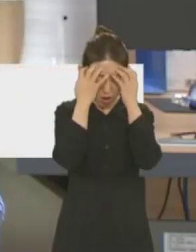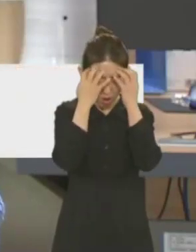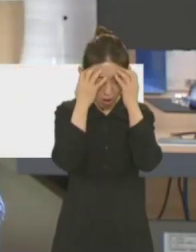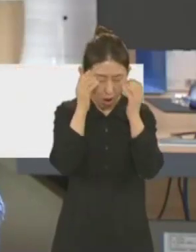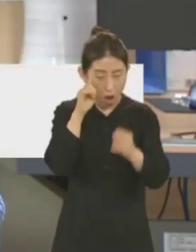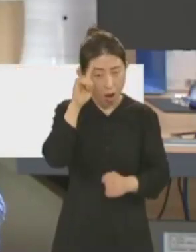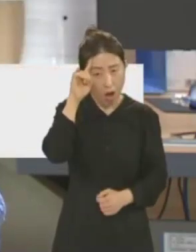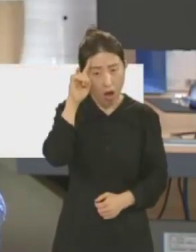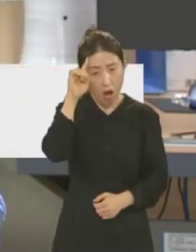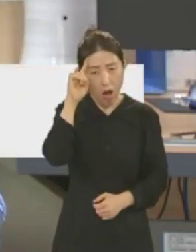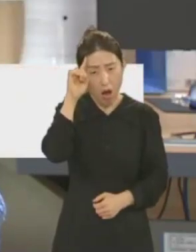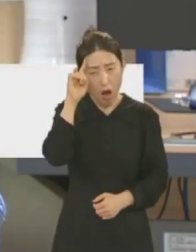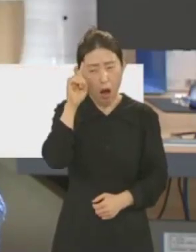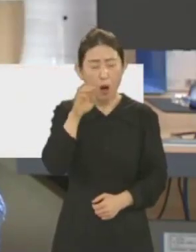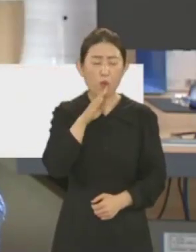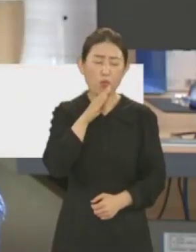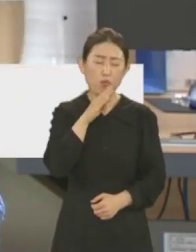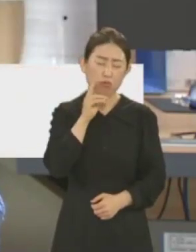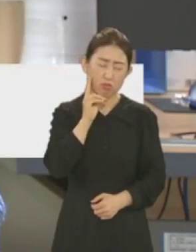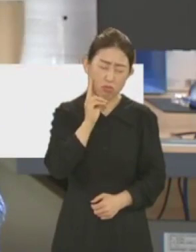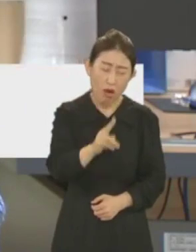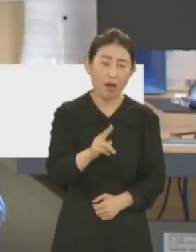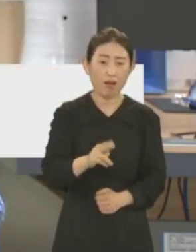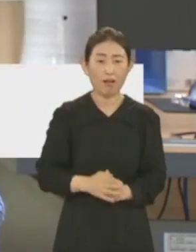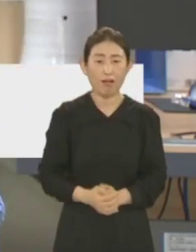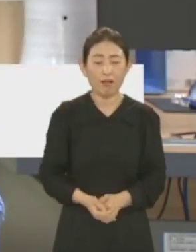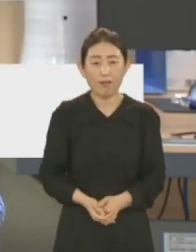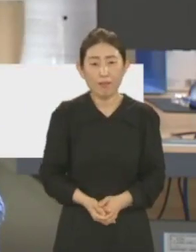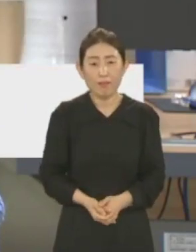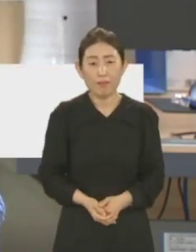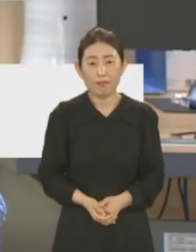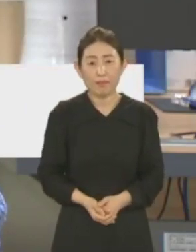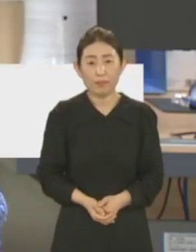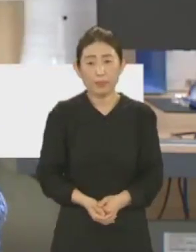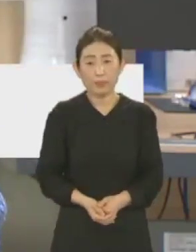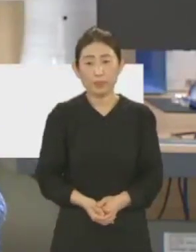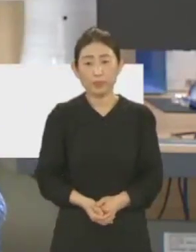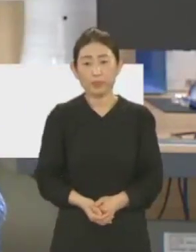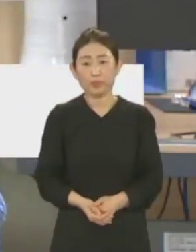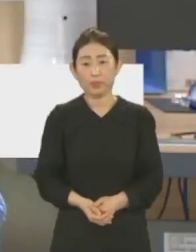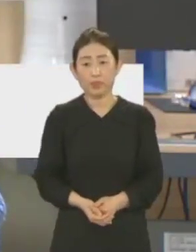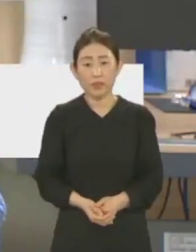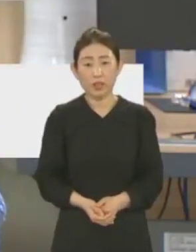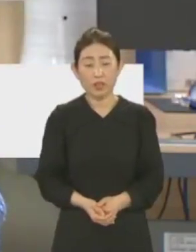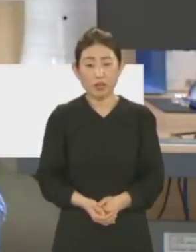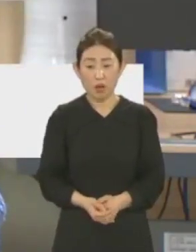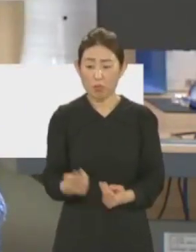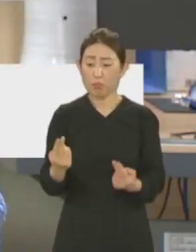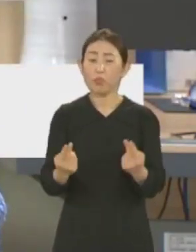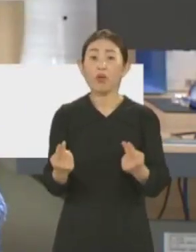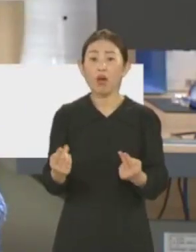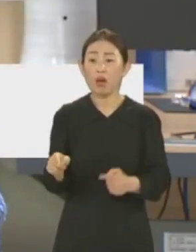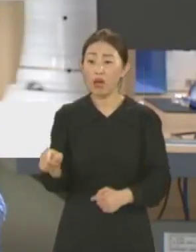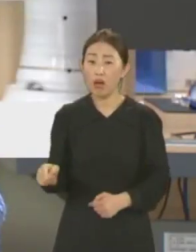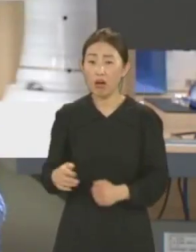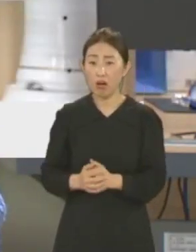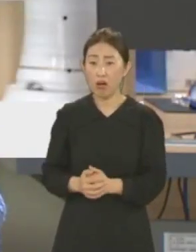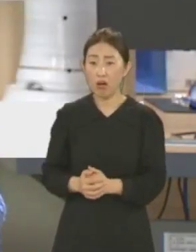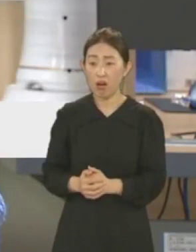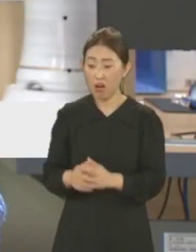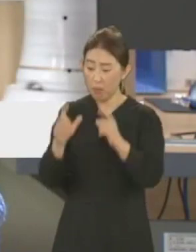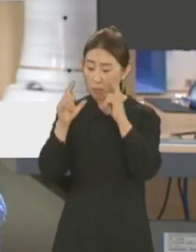고통이나 스트레스가 얼마나 클지 상상하기조차 어렵거든요 그 어려움에 비해서 이번